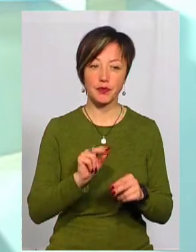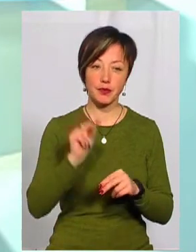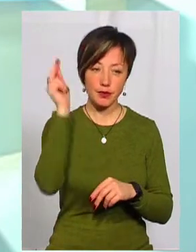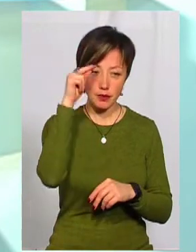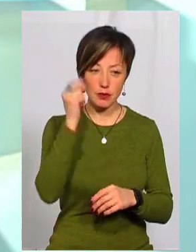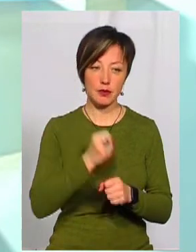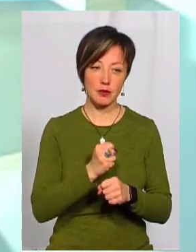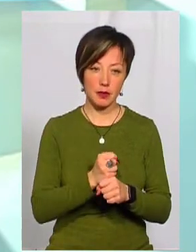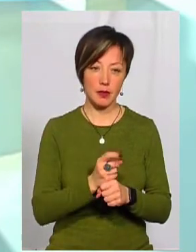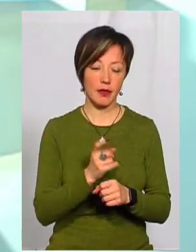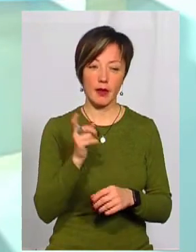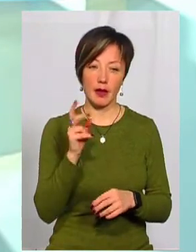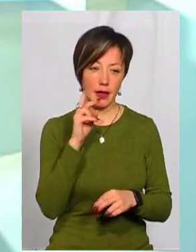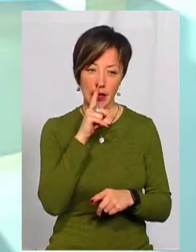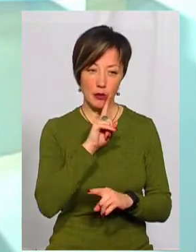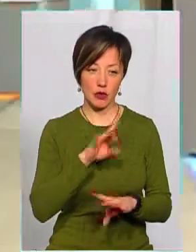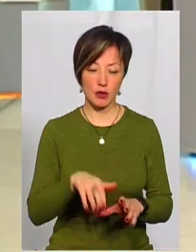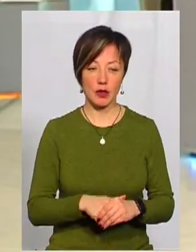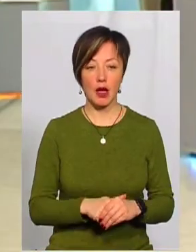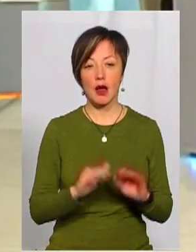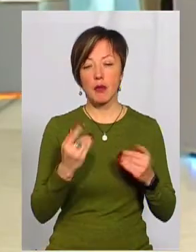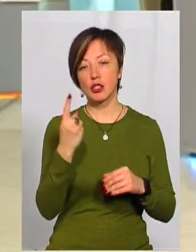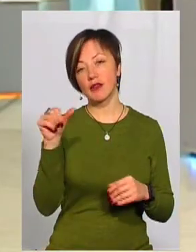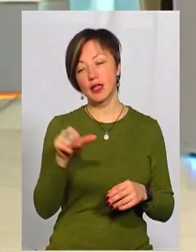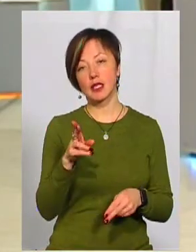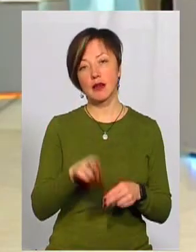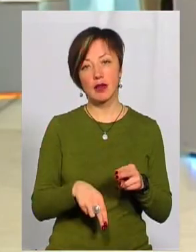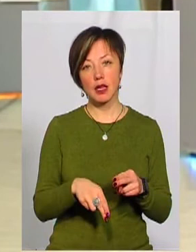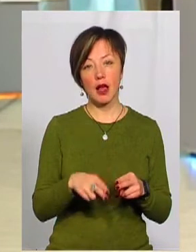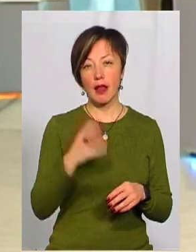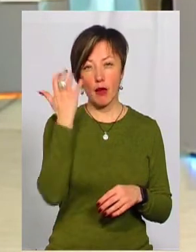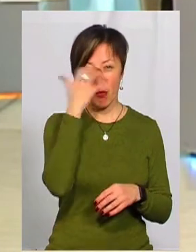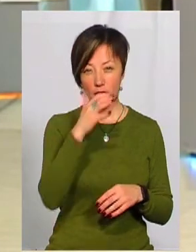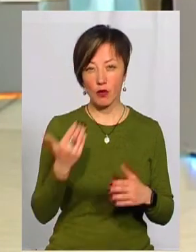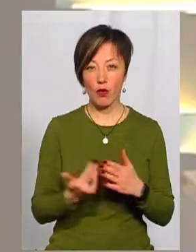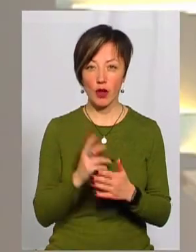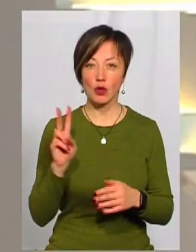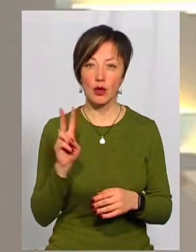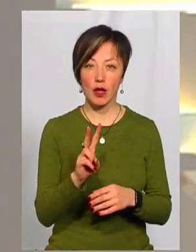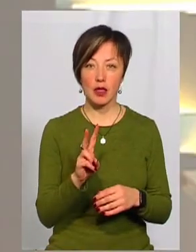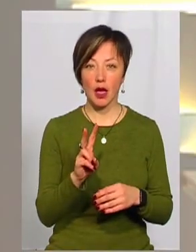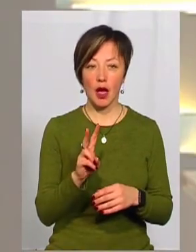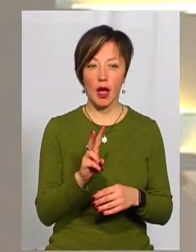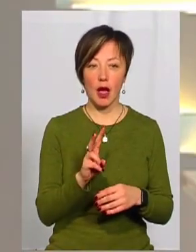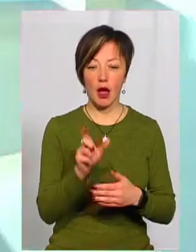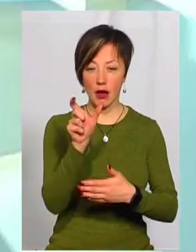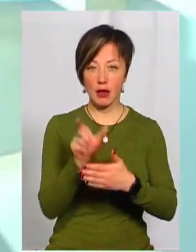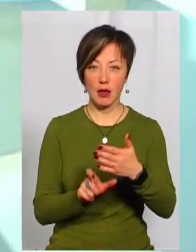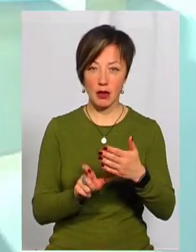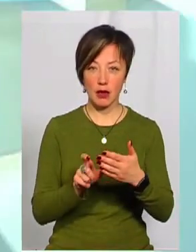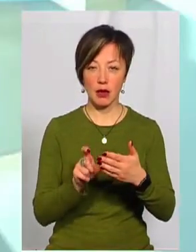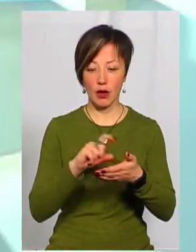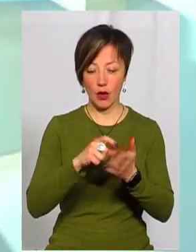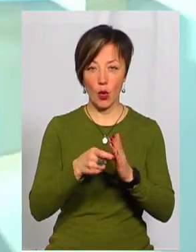вчіться, працюйте, не пожалкуєте. І менше хвилинки до завершення. Не помітила, у нових тролейбусах QR-кодів будуть вони?